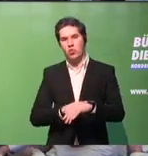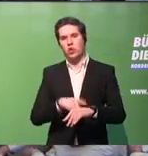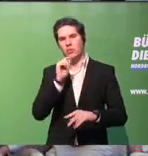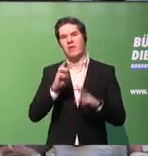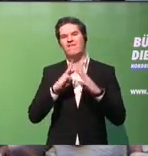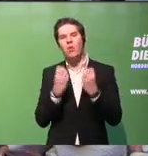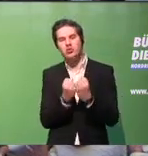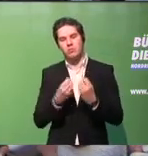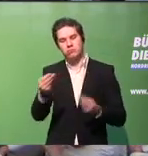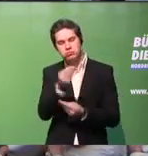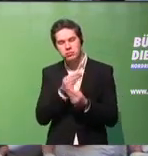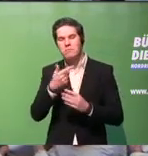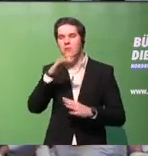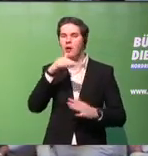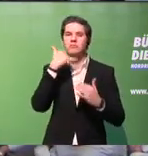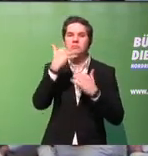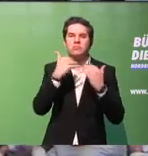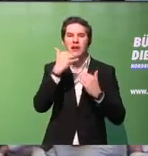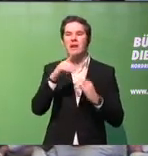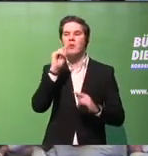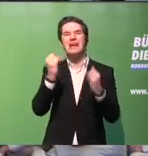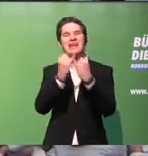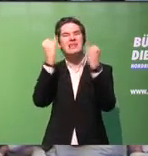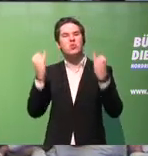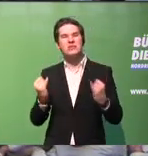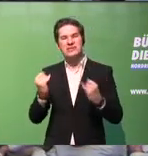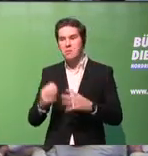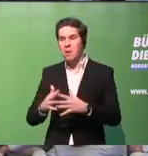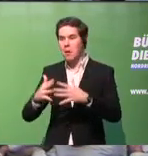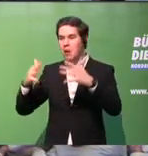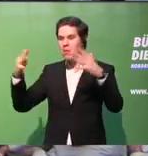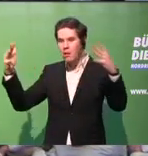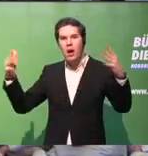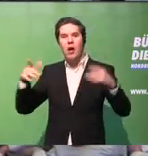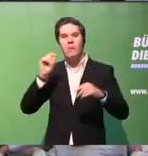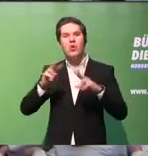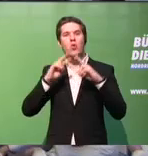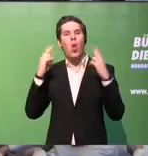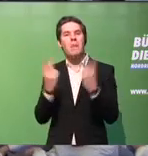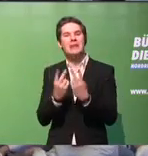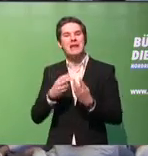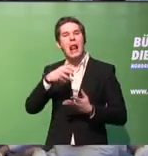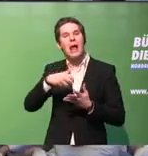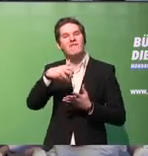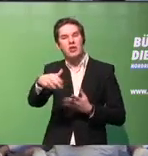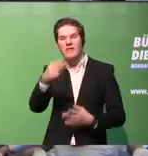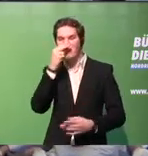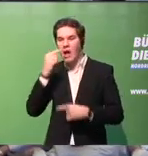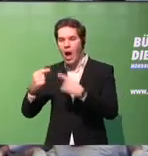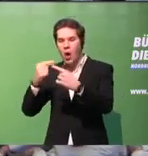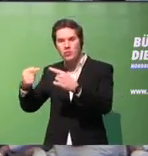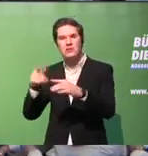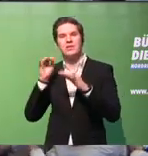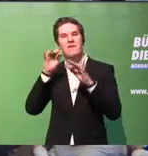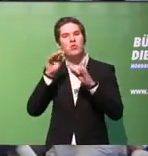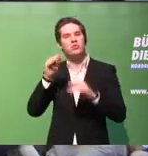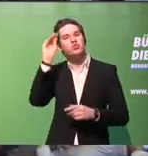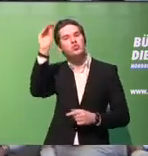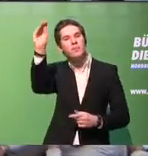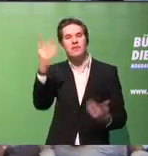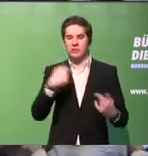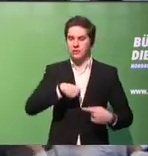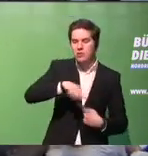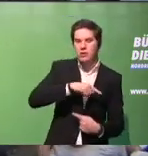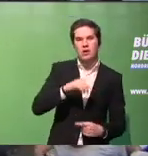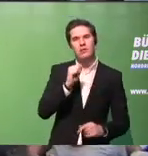über Hintergründe, über die Auswirkungen der industriellen und globalisierten Landwirtschaft zu erfahren und wie wir uns Alternativen vorstellen,